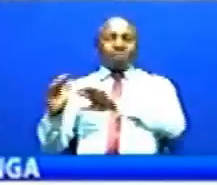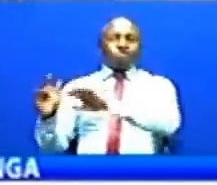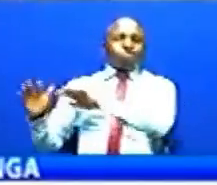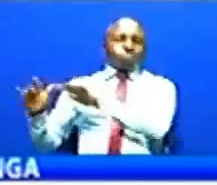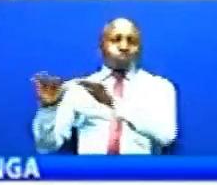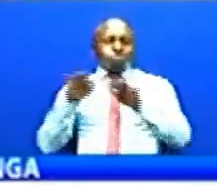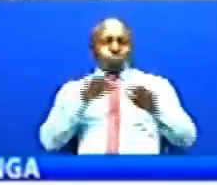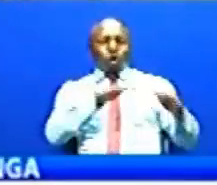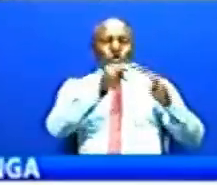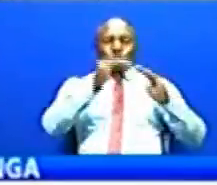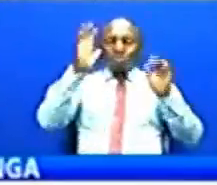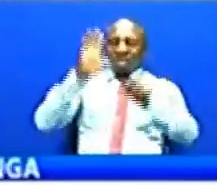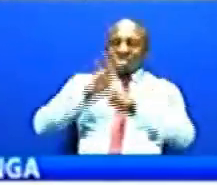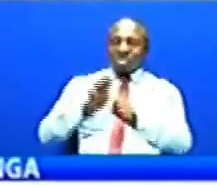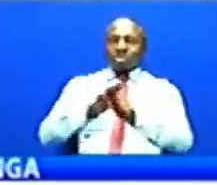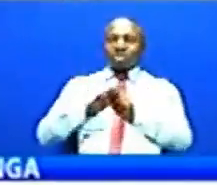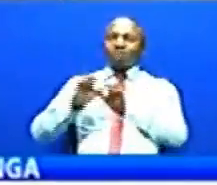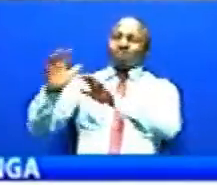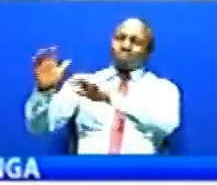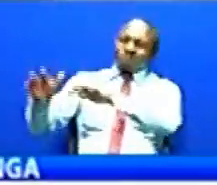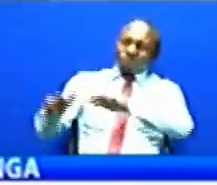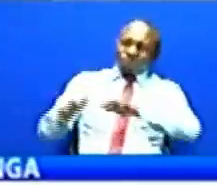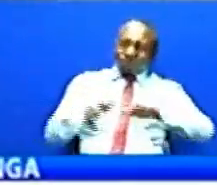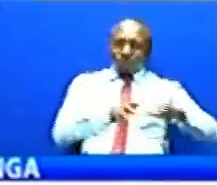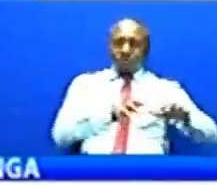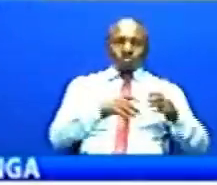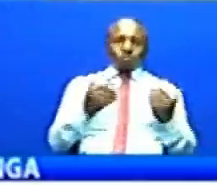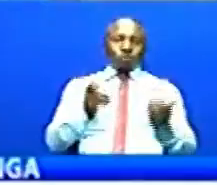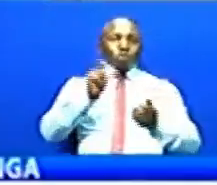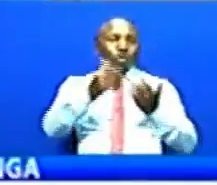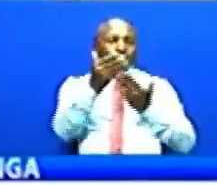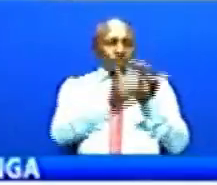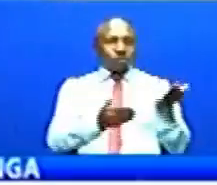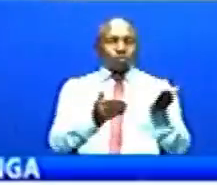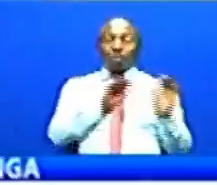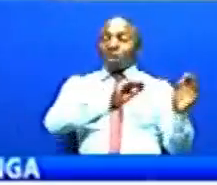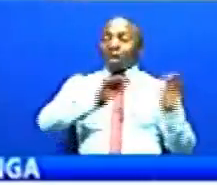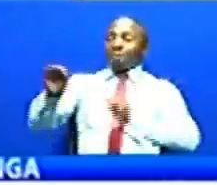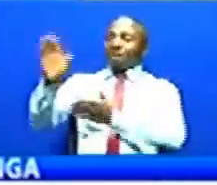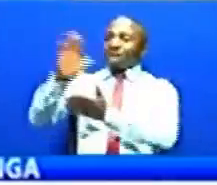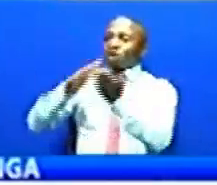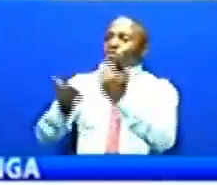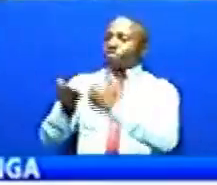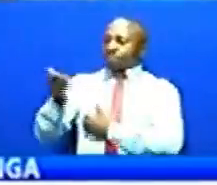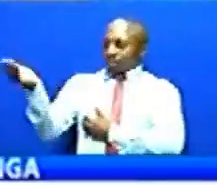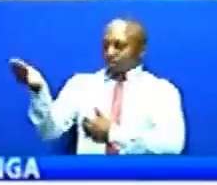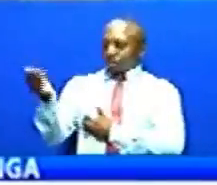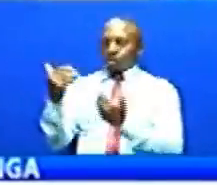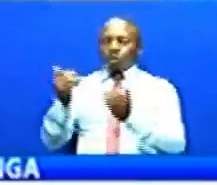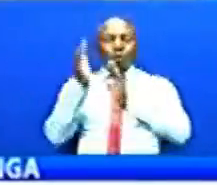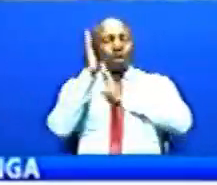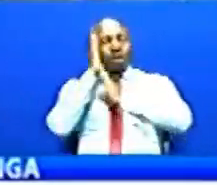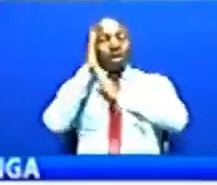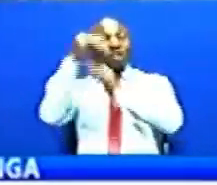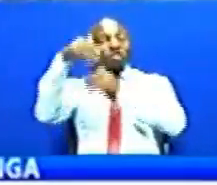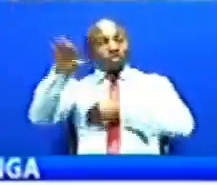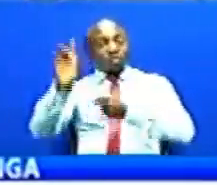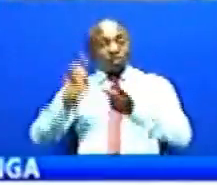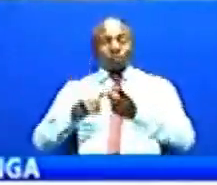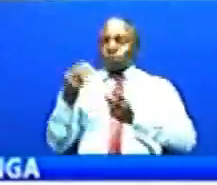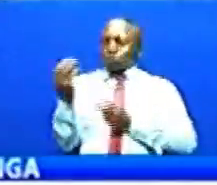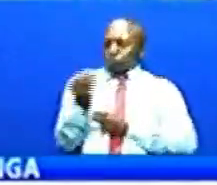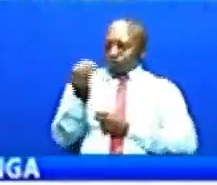maji na nyumba nyingi kusombwa. Sasa wananchi hao wamehamishiwa eneo jingine, wanalala nje